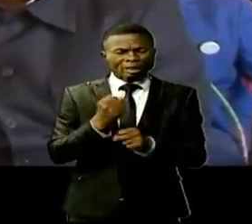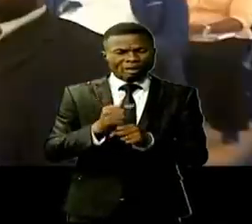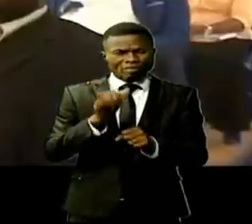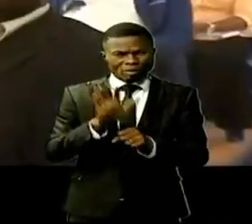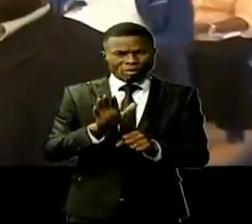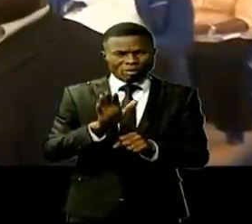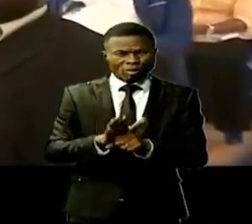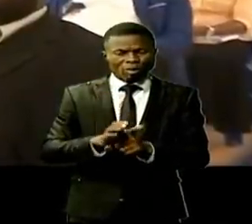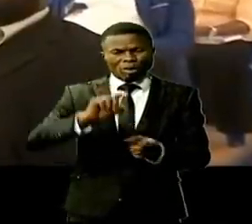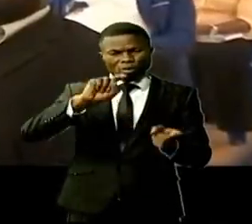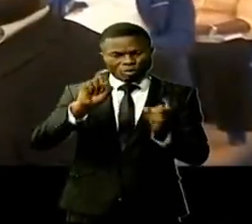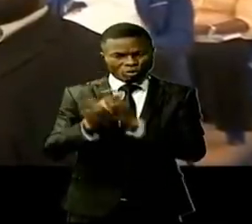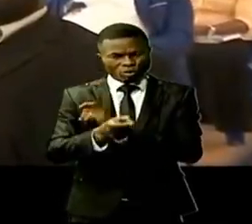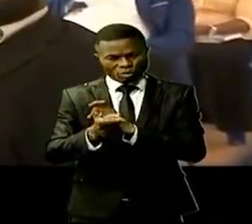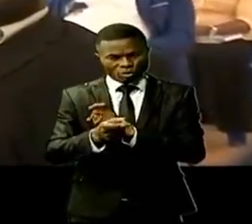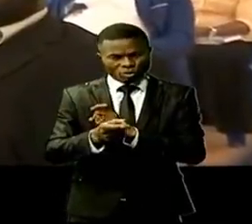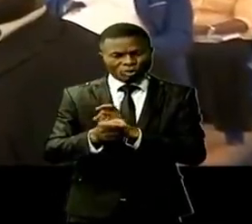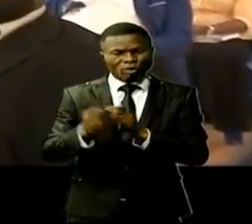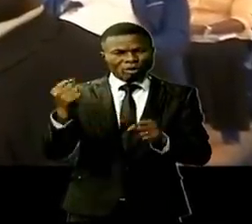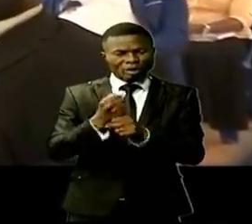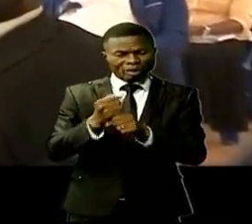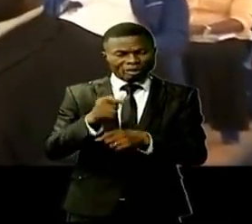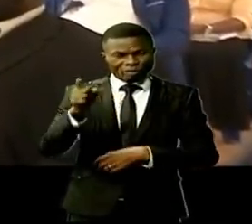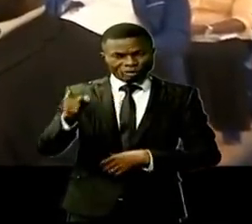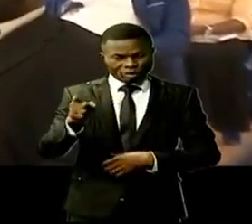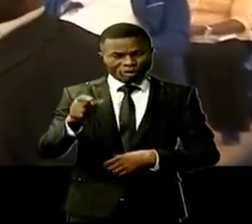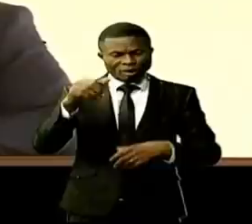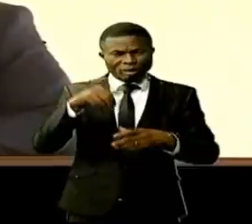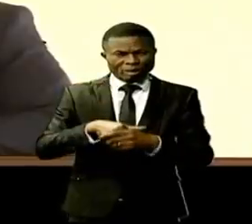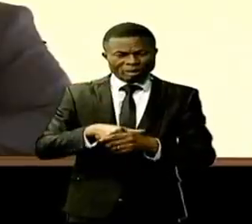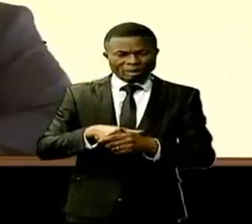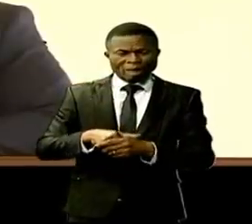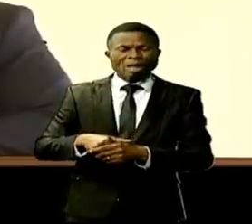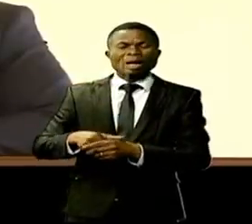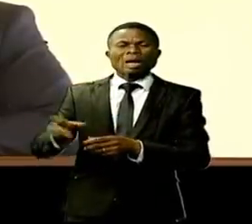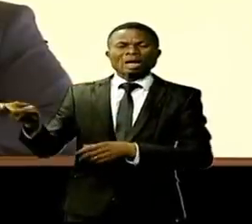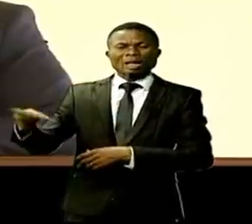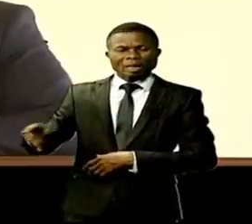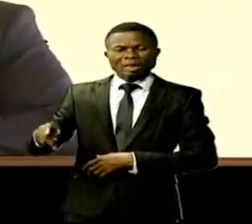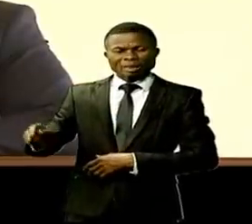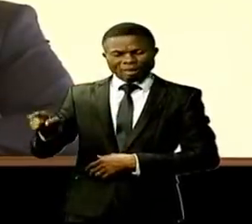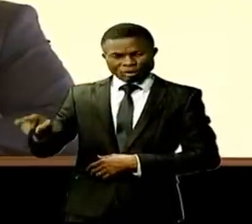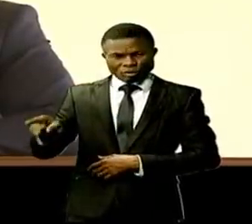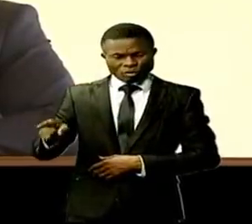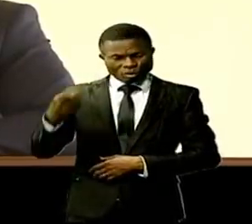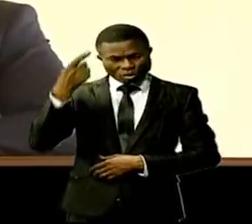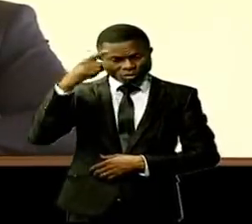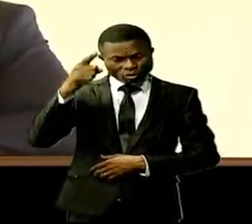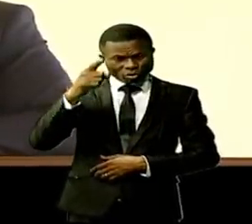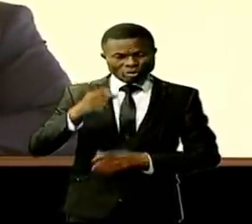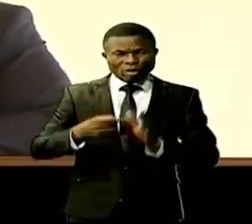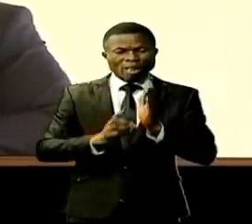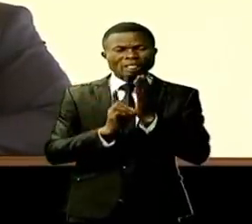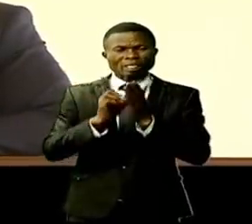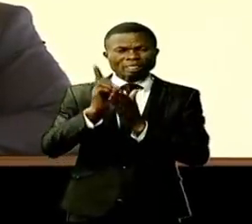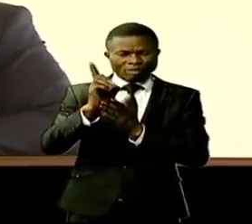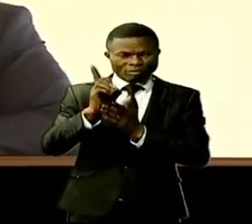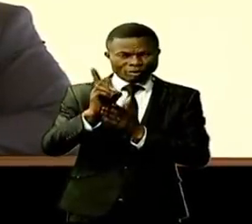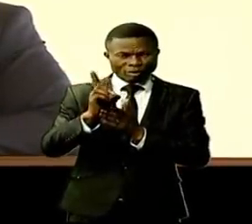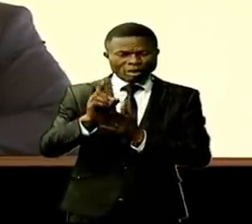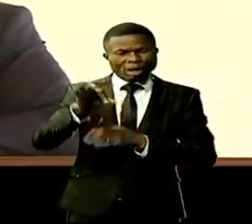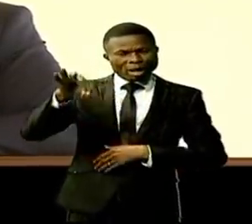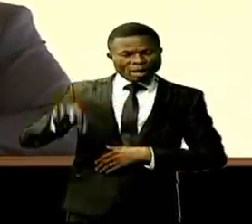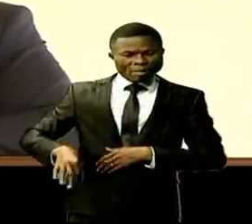pour améliorer sa prestation au niveau de son entité, gage du bien-être de